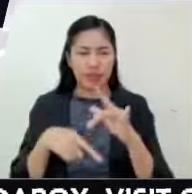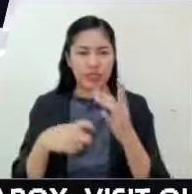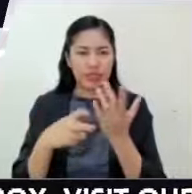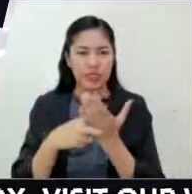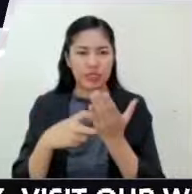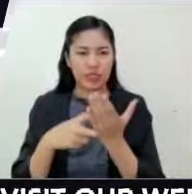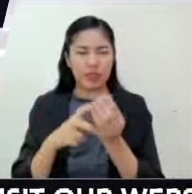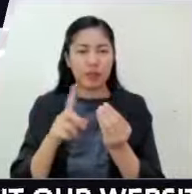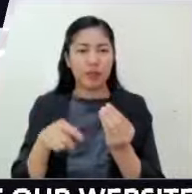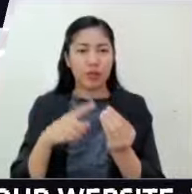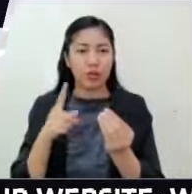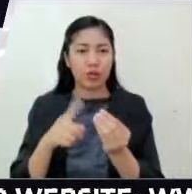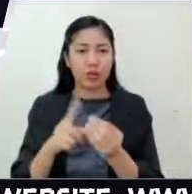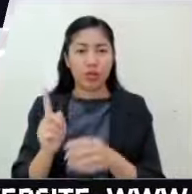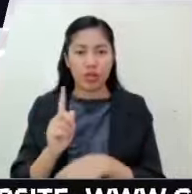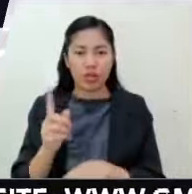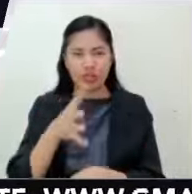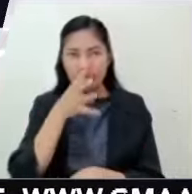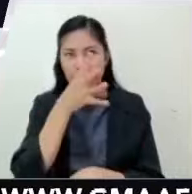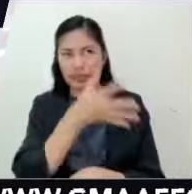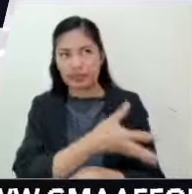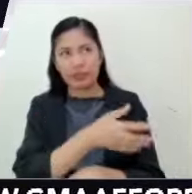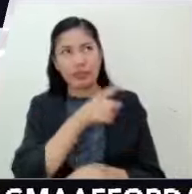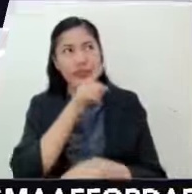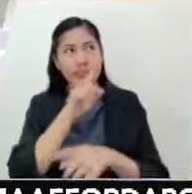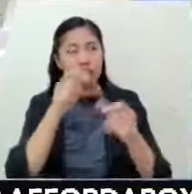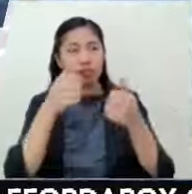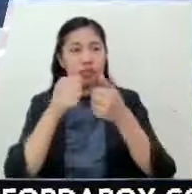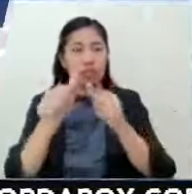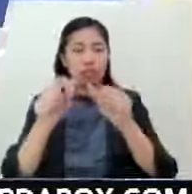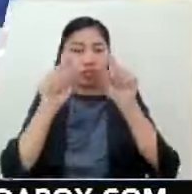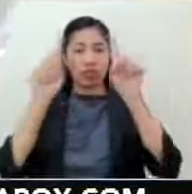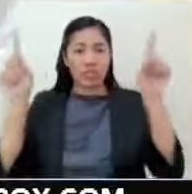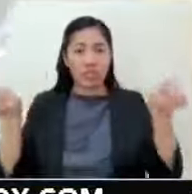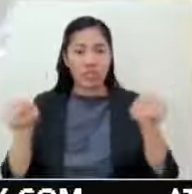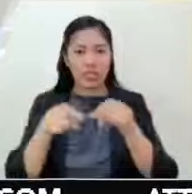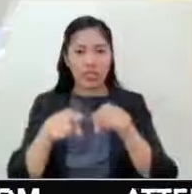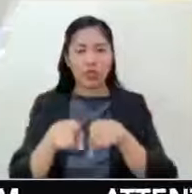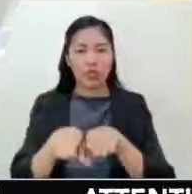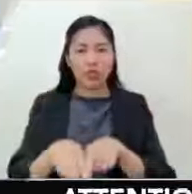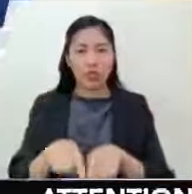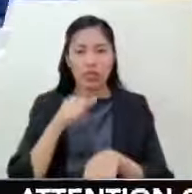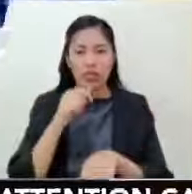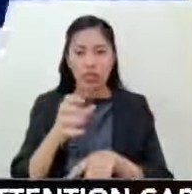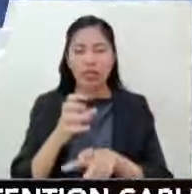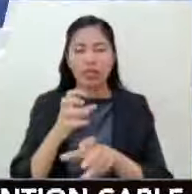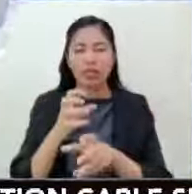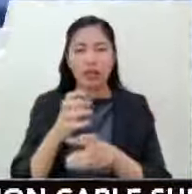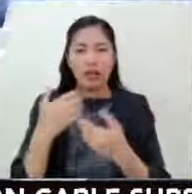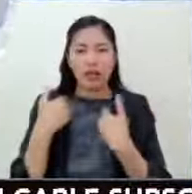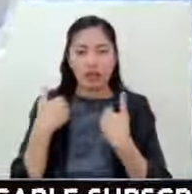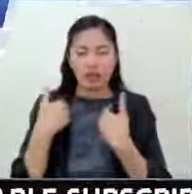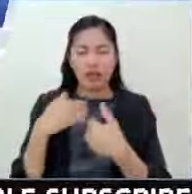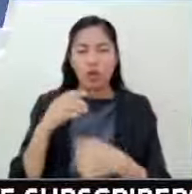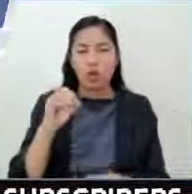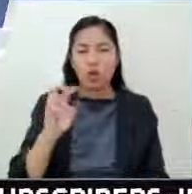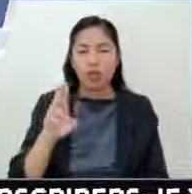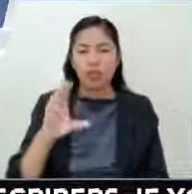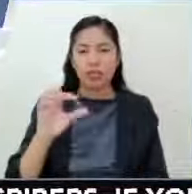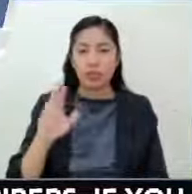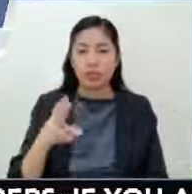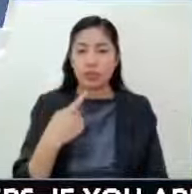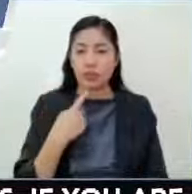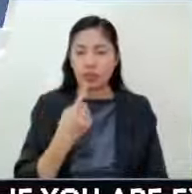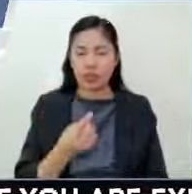disregarding traffic sign at failure to carry o ORCR. Ayon naman sa hinuling basketball player, magpapaunlak siya ng panayam